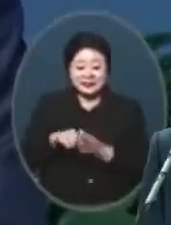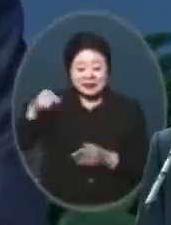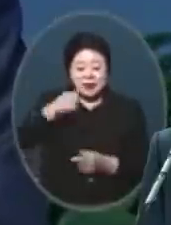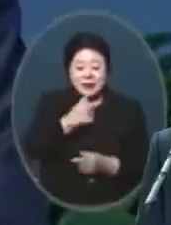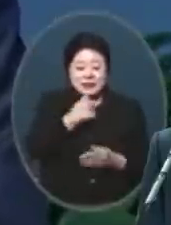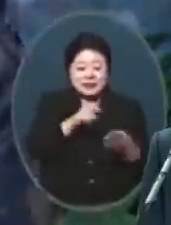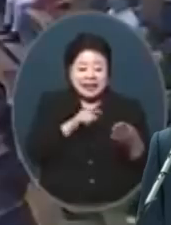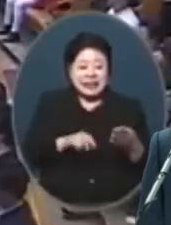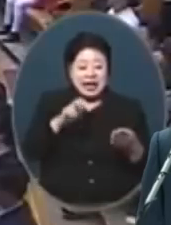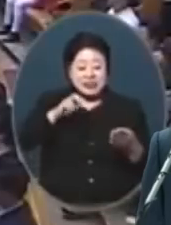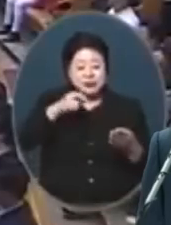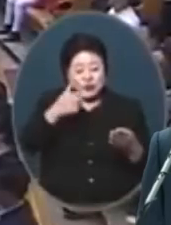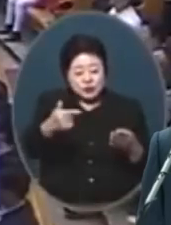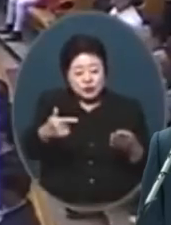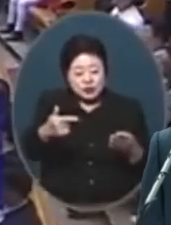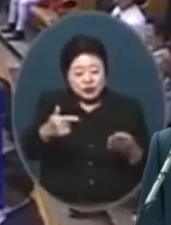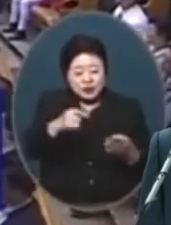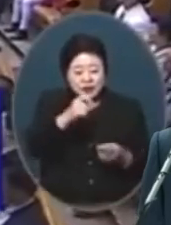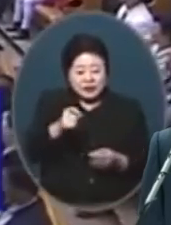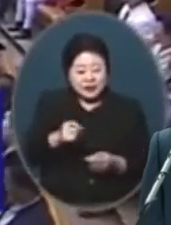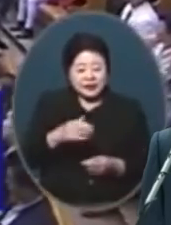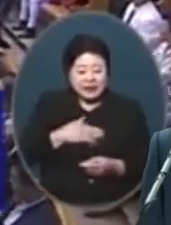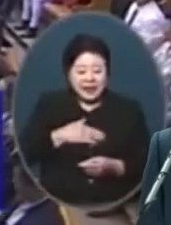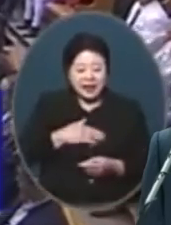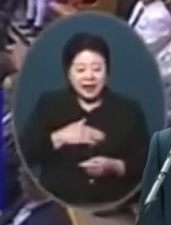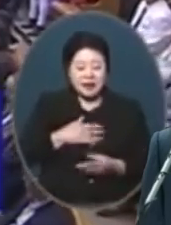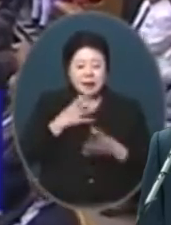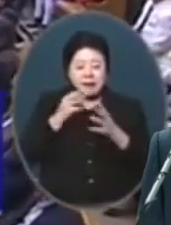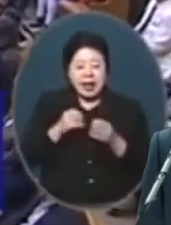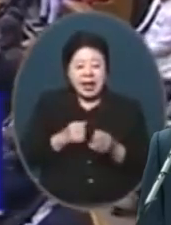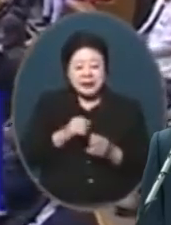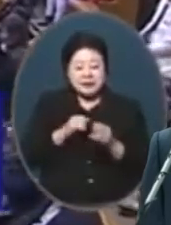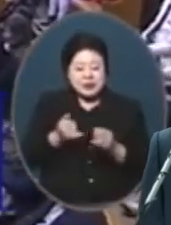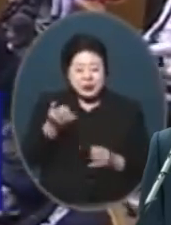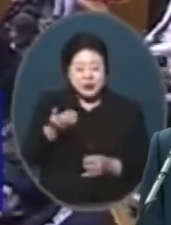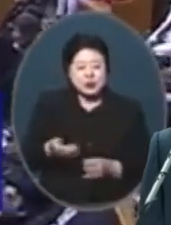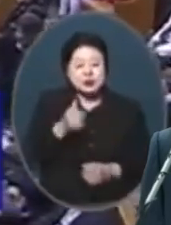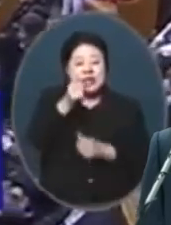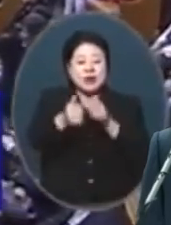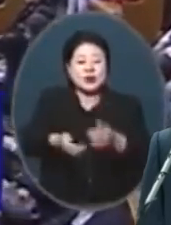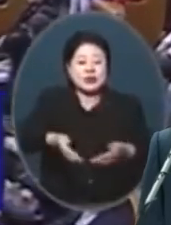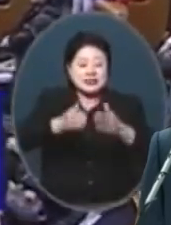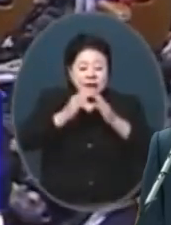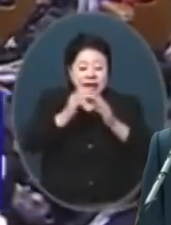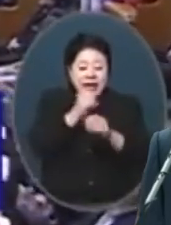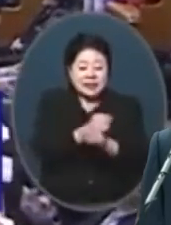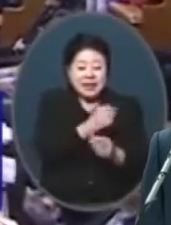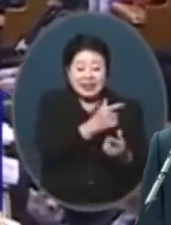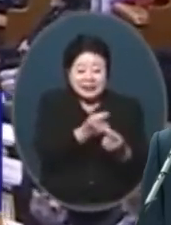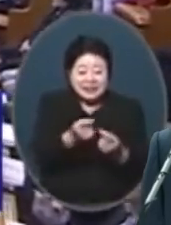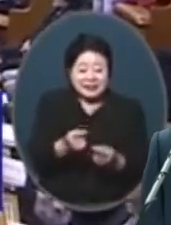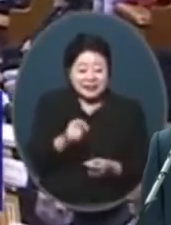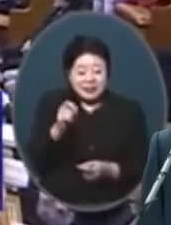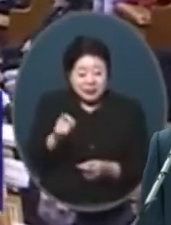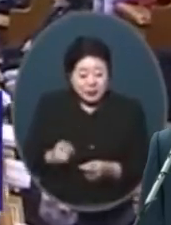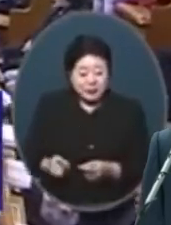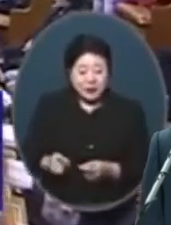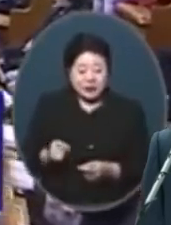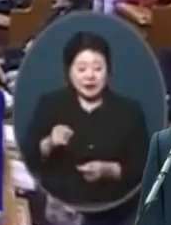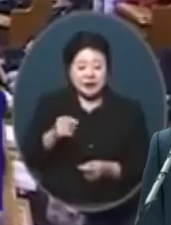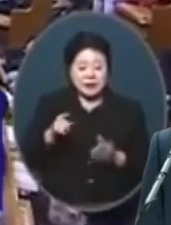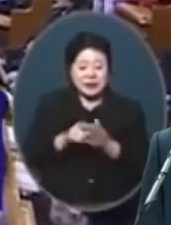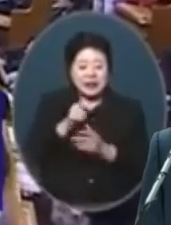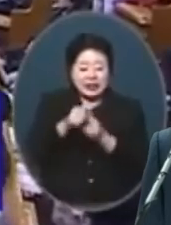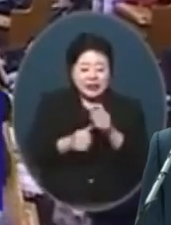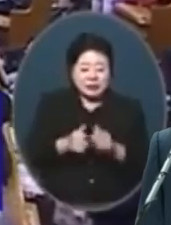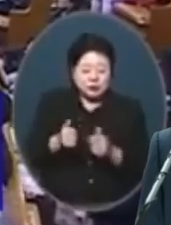로마서 4장 11절에 보면 기록을 한 바 내가 너를 많은 민족의 조상으로 세웠다 하신 것 같으니 그가 믿은 바